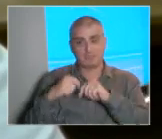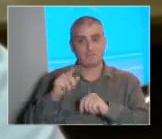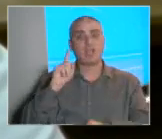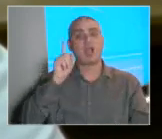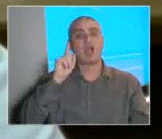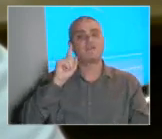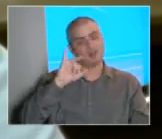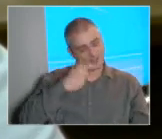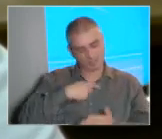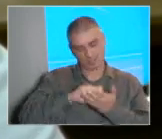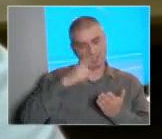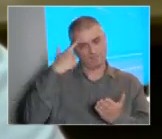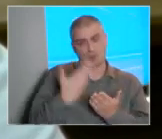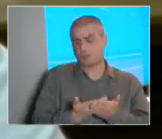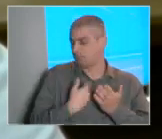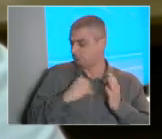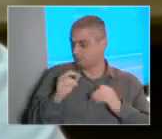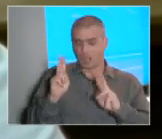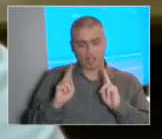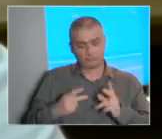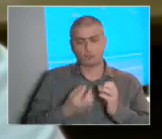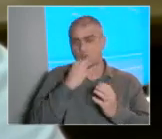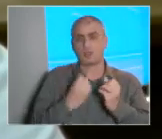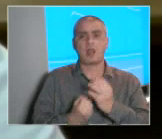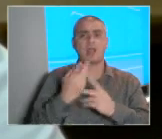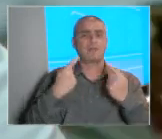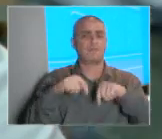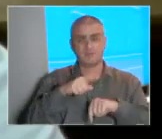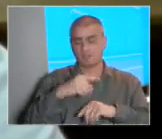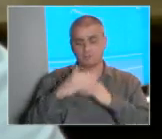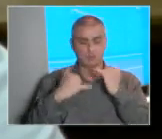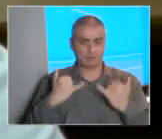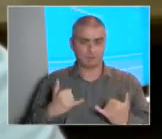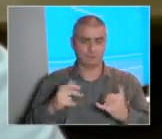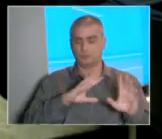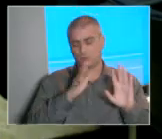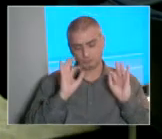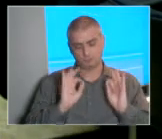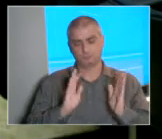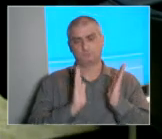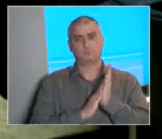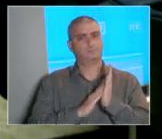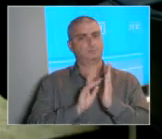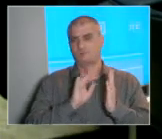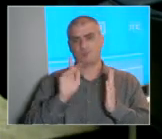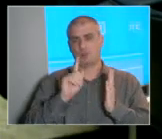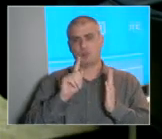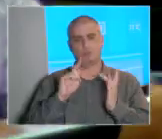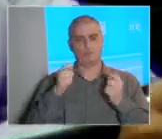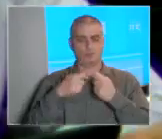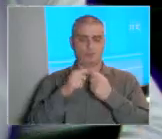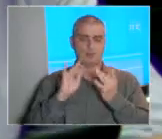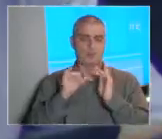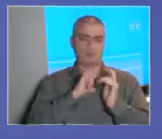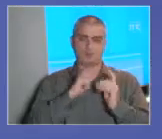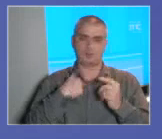כן, אבל החוות דעת שלי, האם כן. כל חוות הדעת שלי לא... על האפשרות להקים את ועדת הכנסת. בשלב הזה, כולם תקפות ואינן נוגעות בכלל